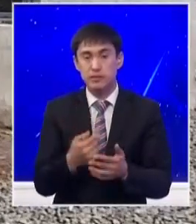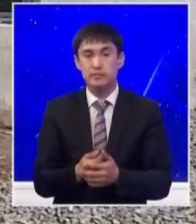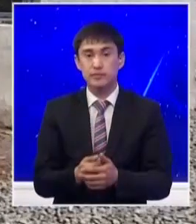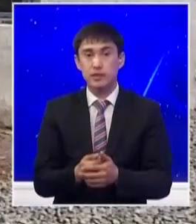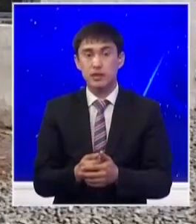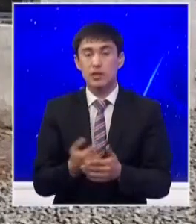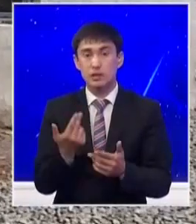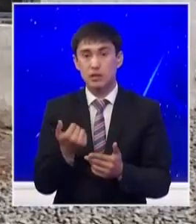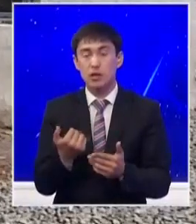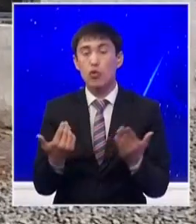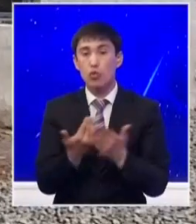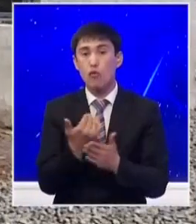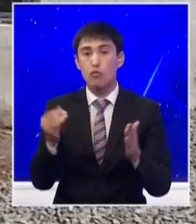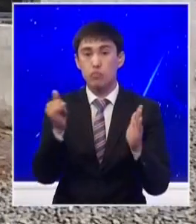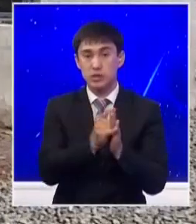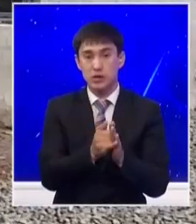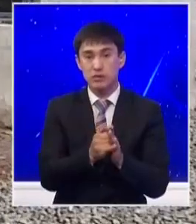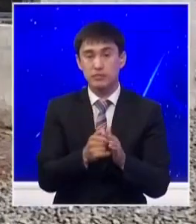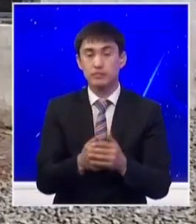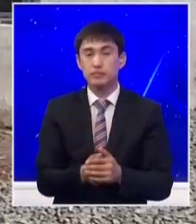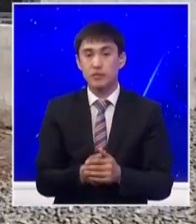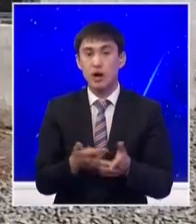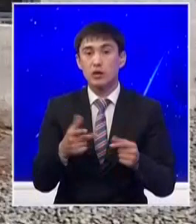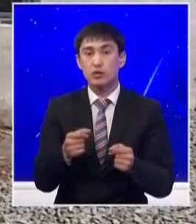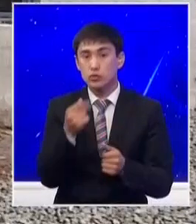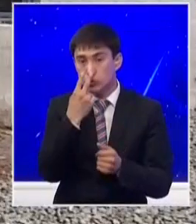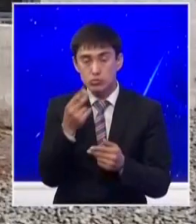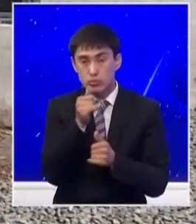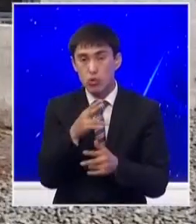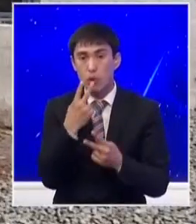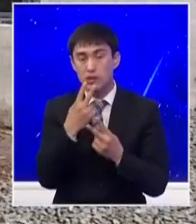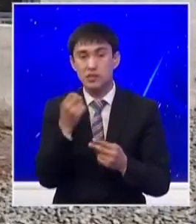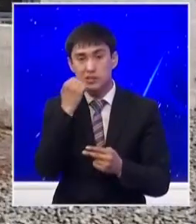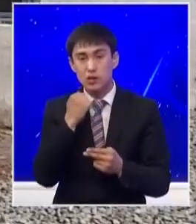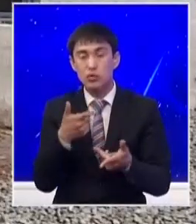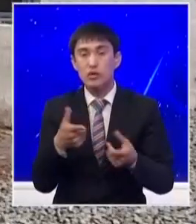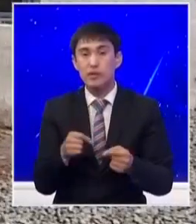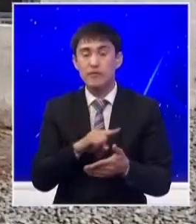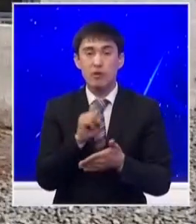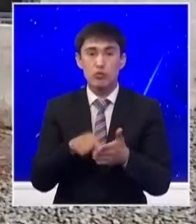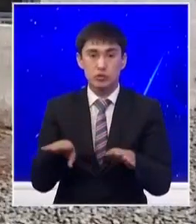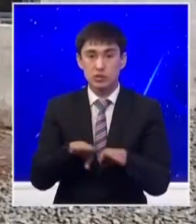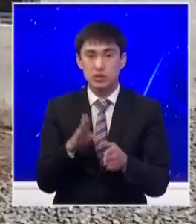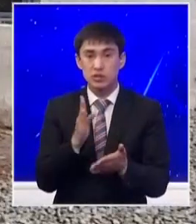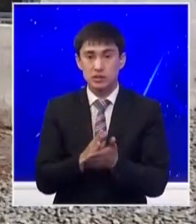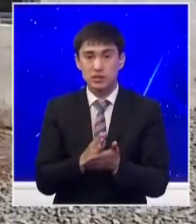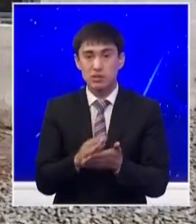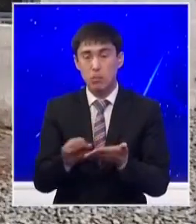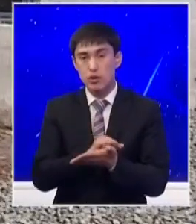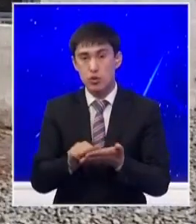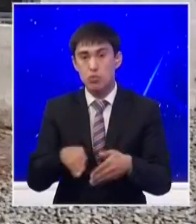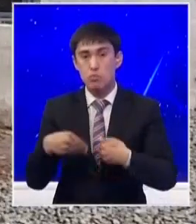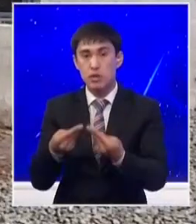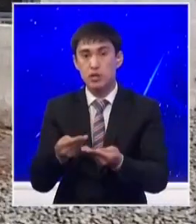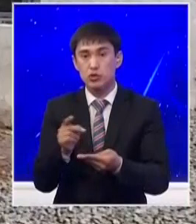ему поставил, ну, должен предыдущий насос показать нам, где он? Он не смог это показать. И, соответственно, вопросы возникли. Сейчас материал готовится передать,